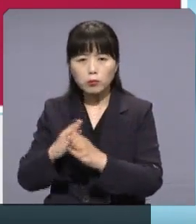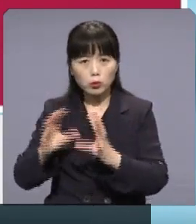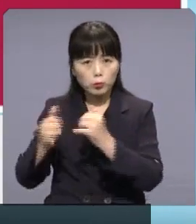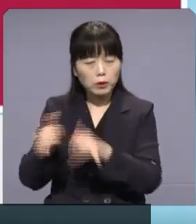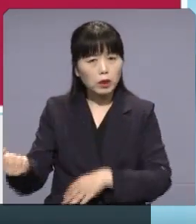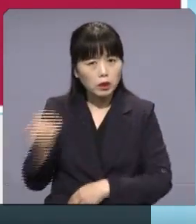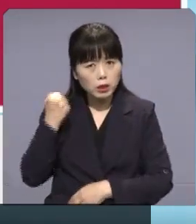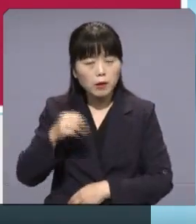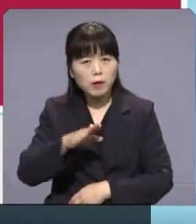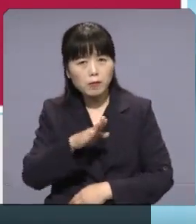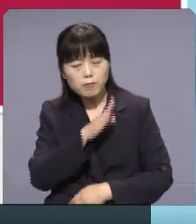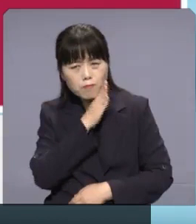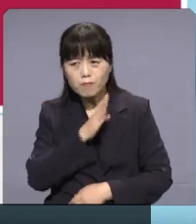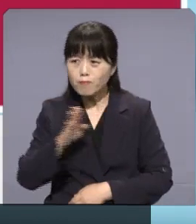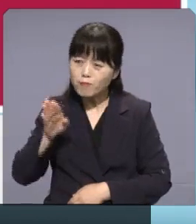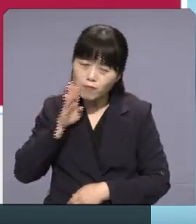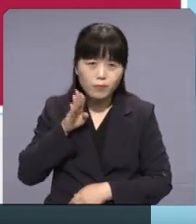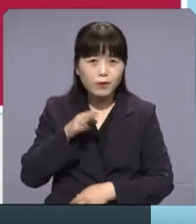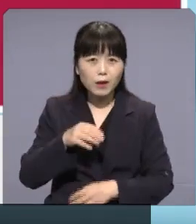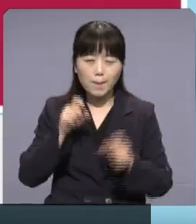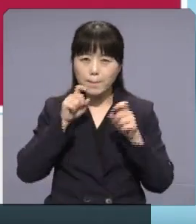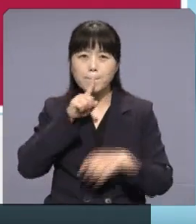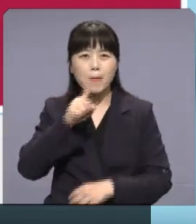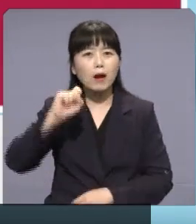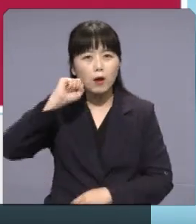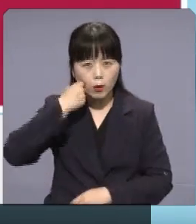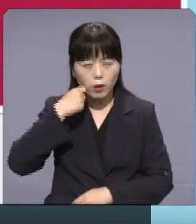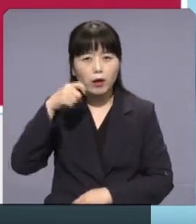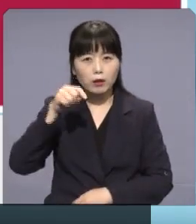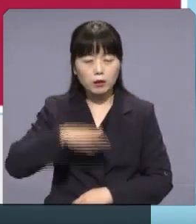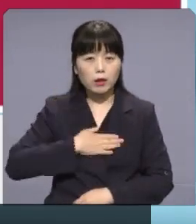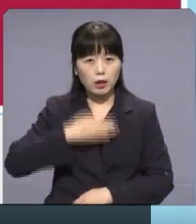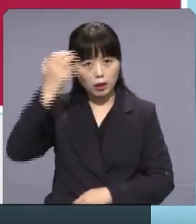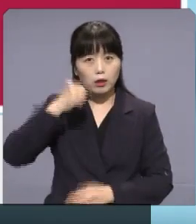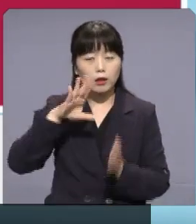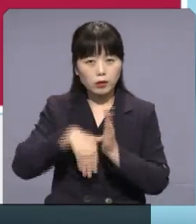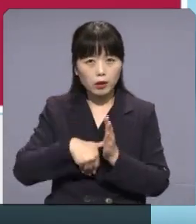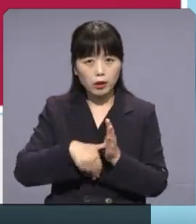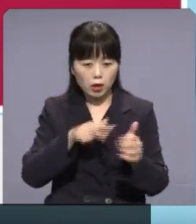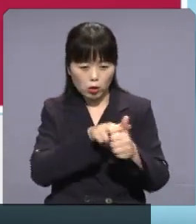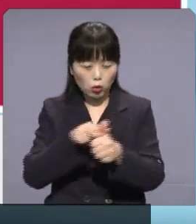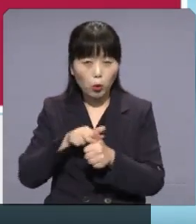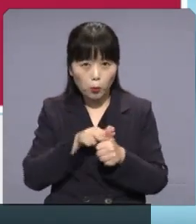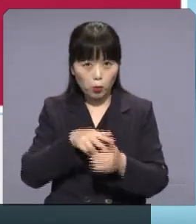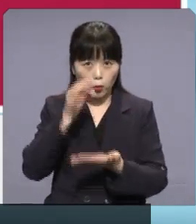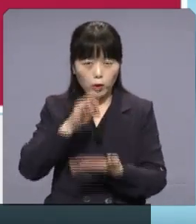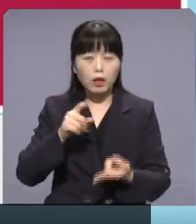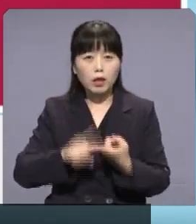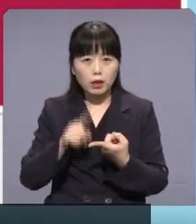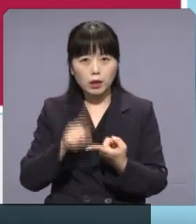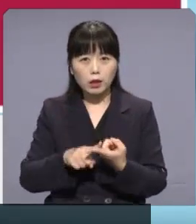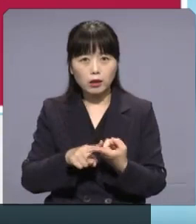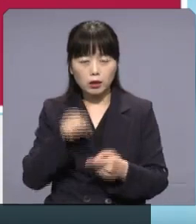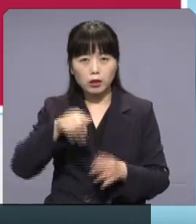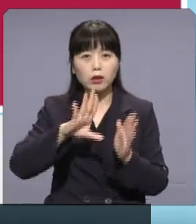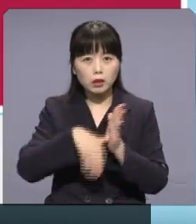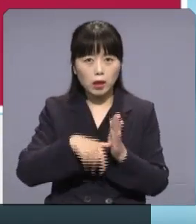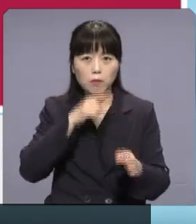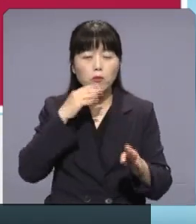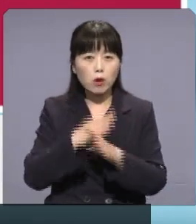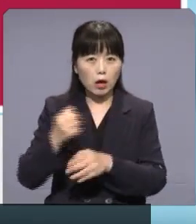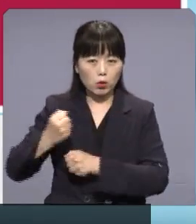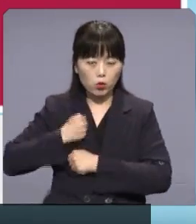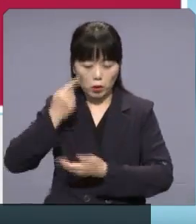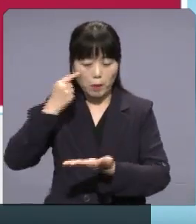없지만 제가 기억하기로는 당시에 대북 첩보자산, 정보자산에서 당시에 그